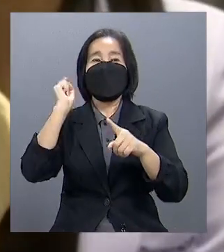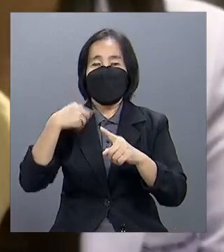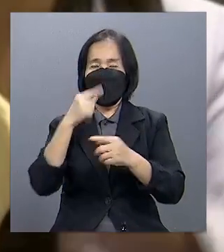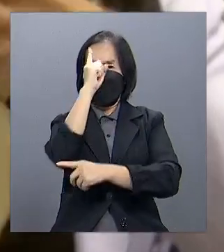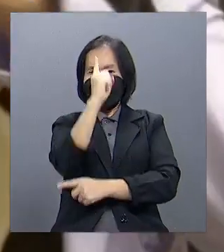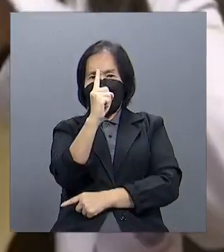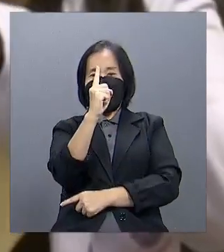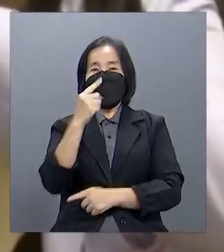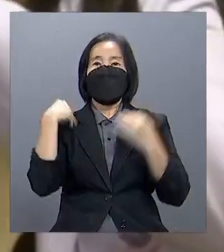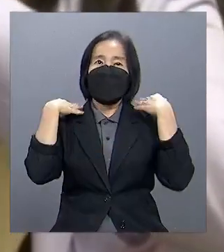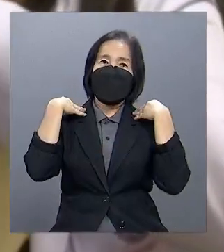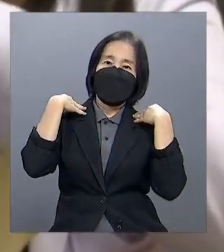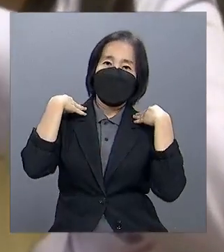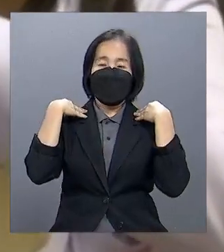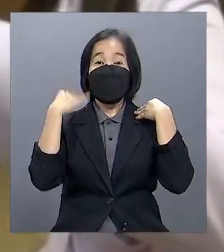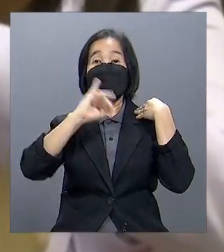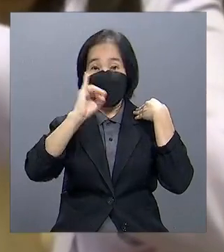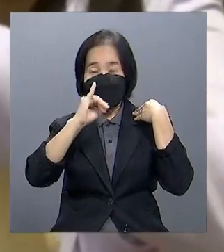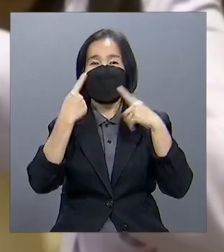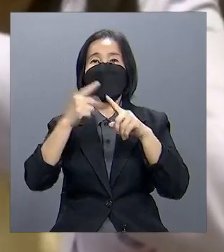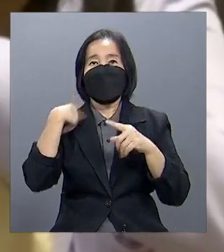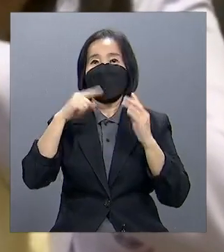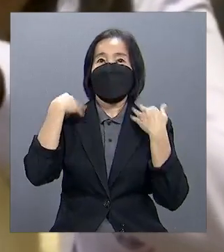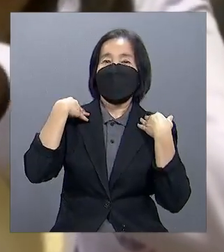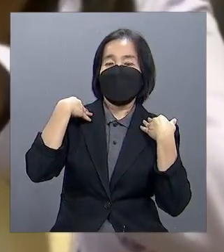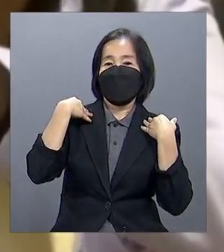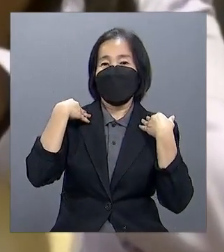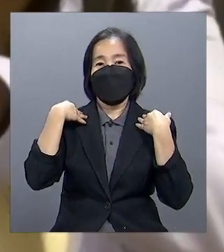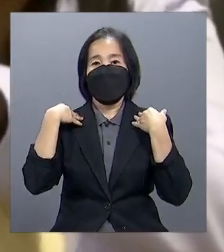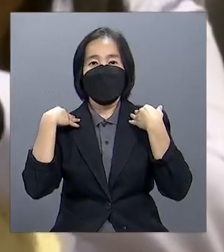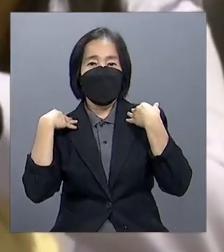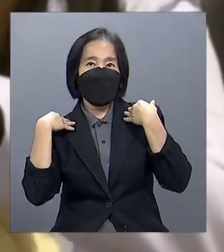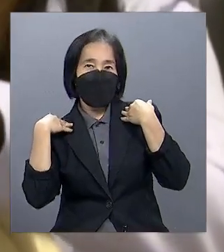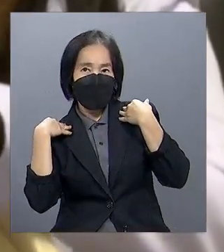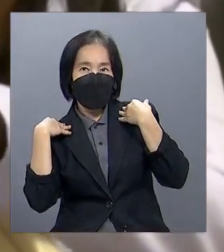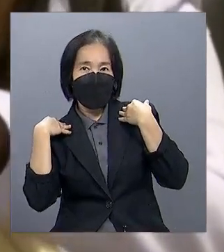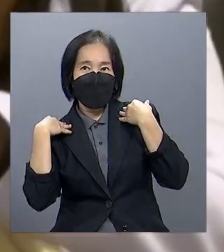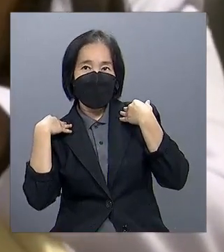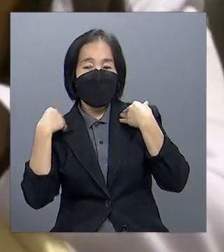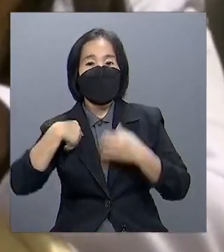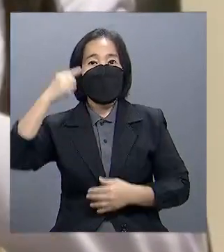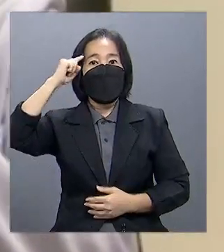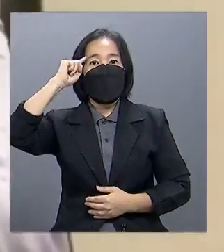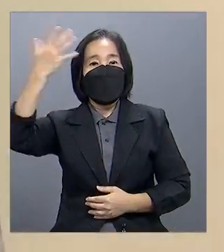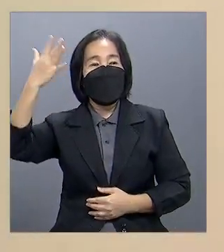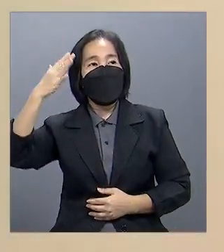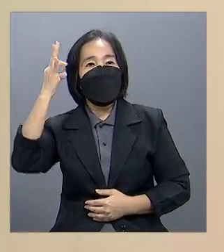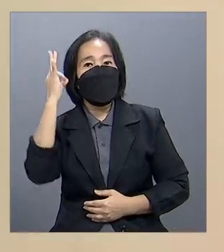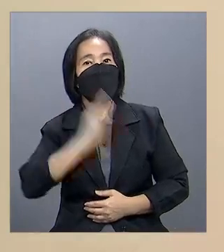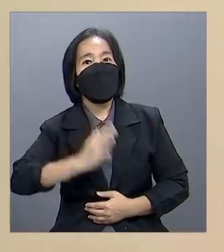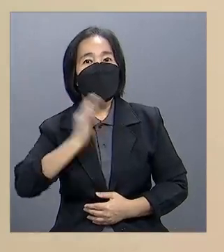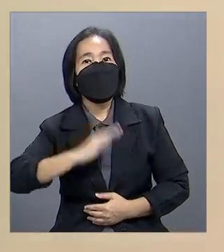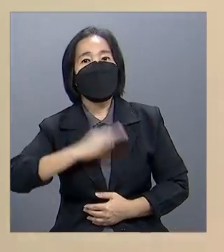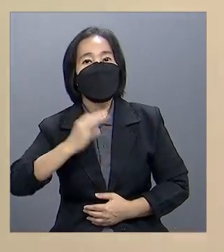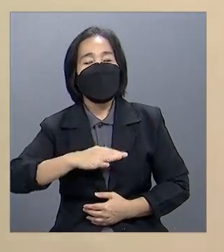การตั้งตรงใช่ไหมคะเราก็จะมีการโค้งเข้ามาหาแบบนี้โดยที่เราไม่รู้ตัวค่ะทีนี้เนี่ยถ้าสมมติว่าเราทำอยู่ในท่